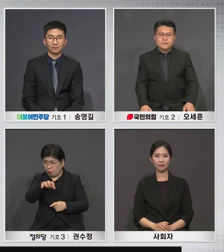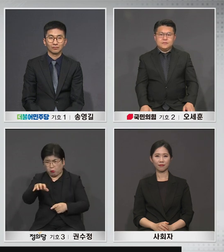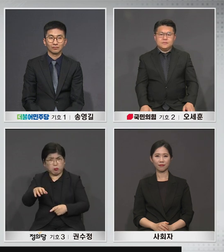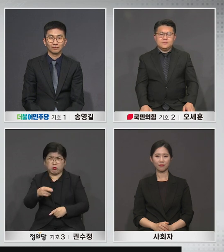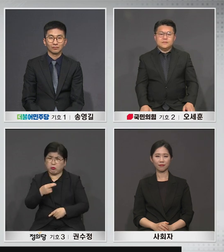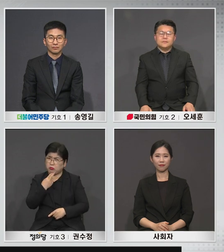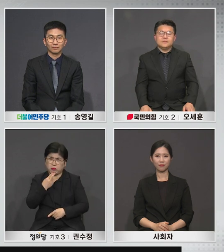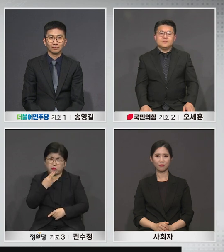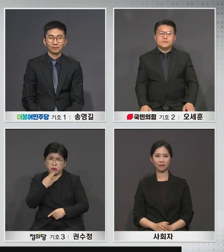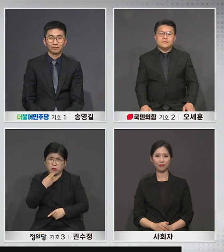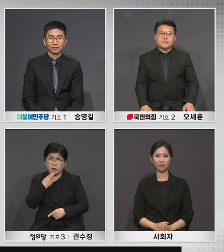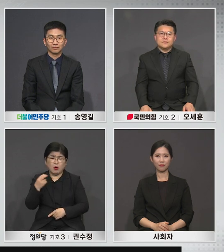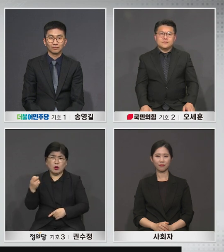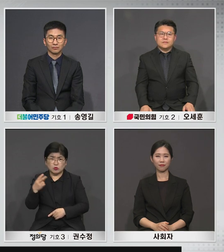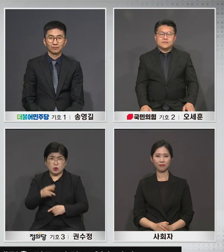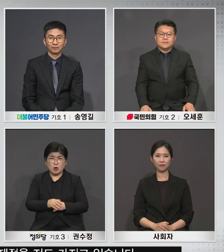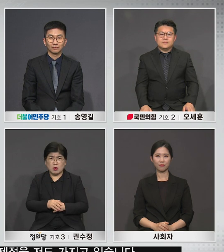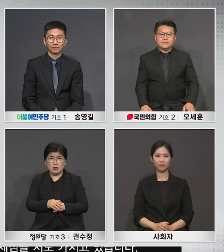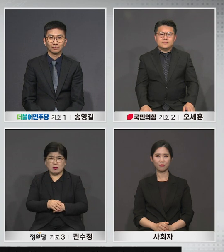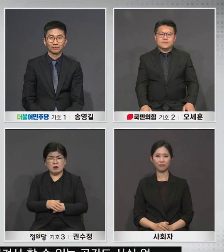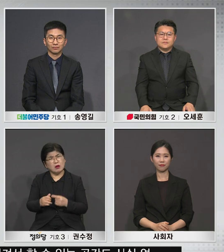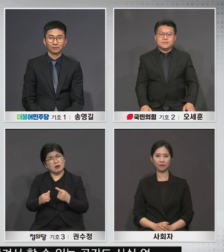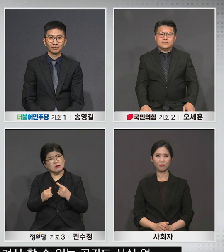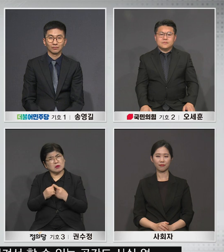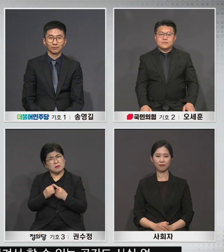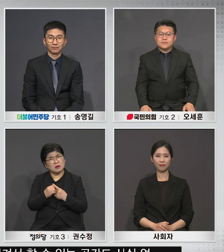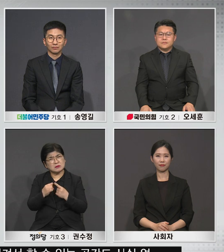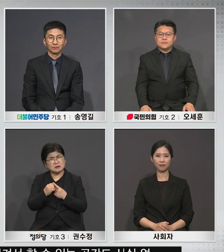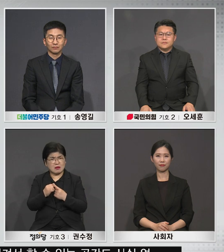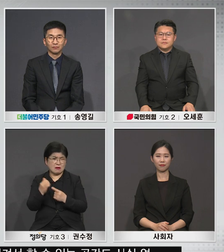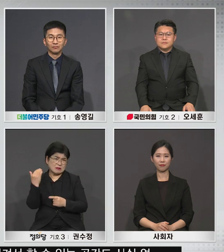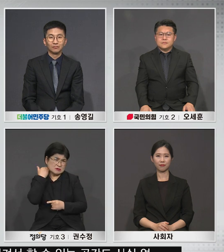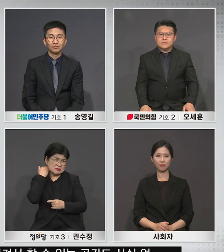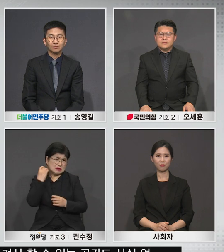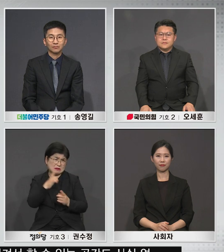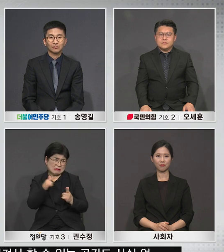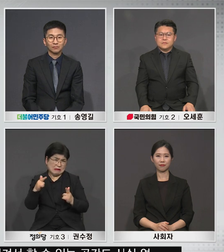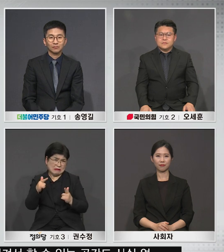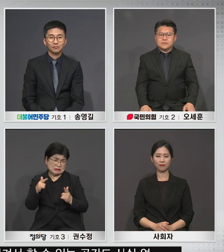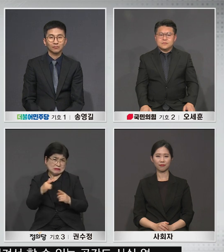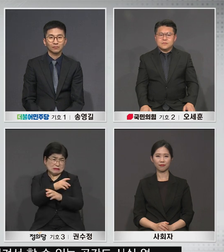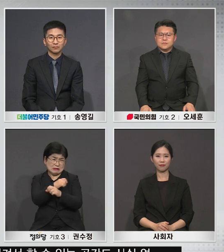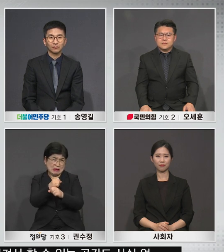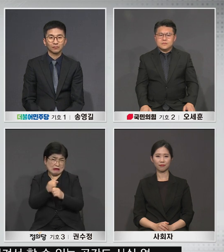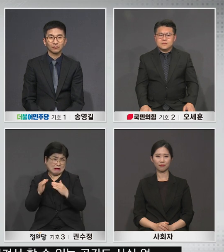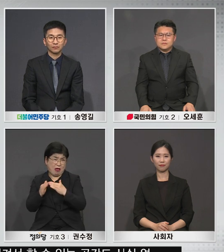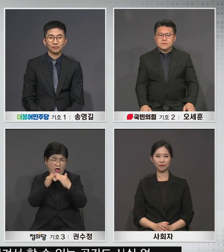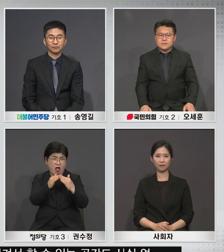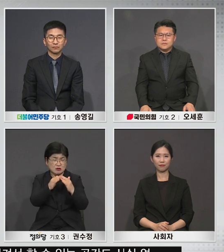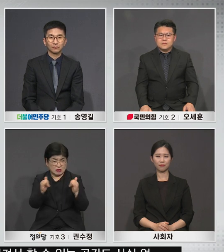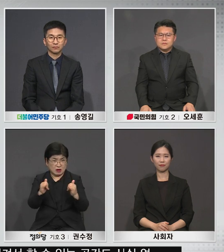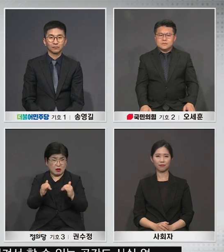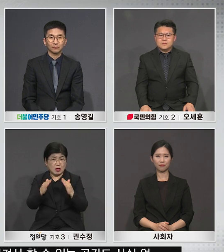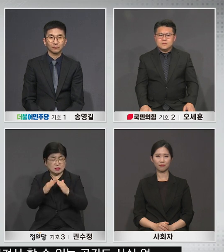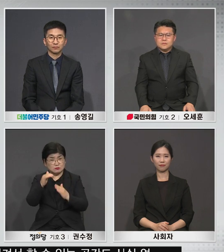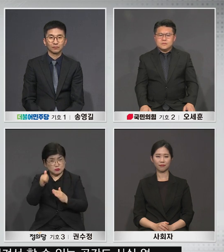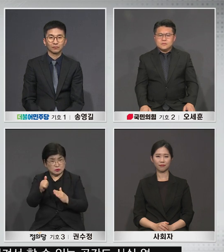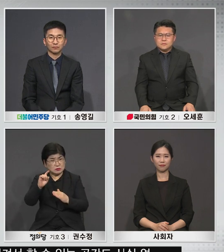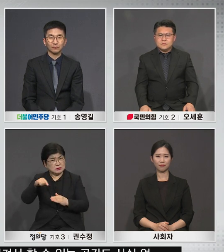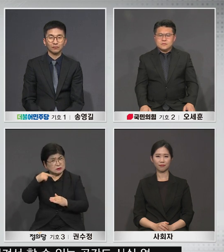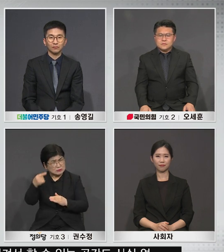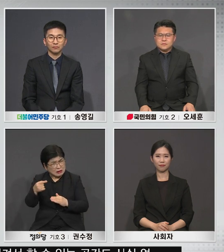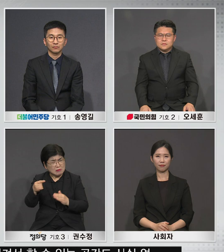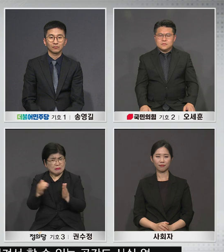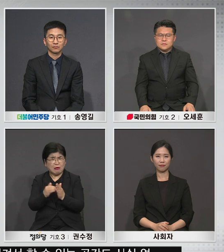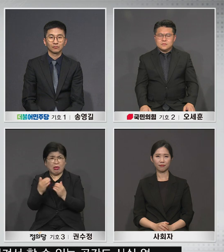하고요. 관련해서 첫 번째 들어갔던 세입자, 집주인 이후에 그것이 그 다음까지 혜택이 갈 수 없는